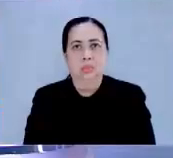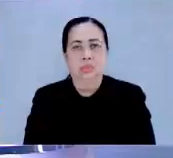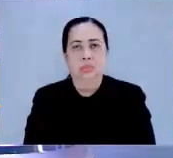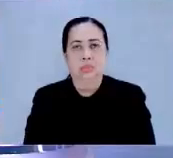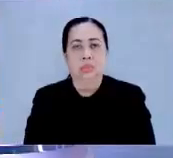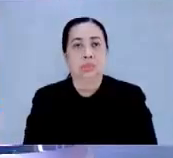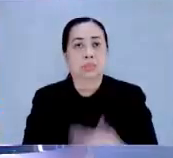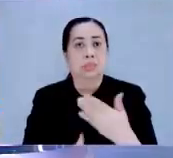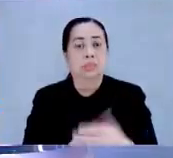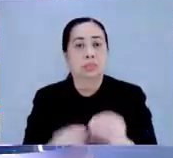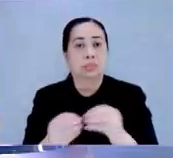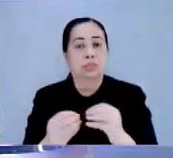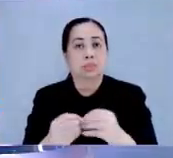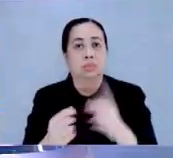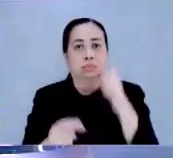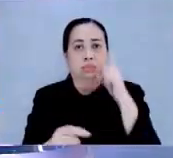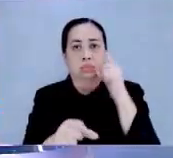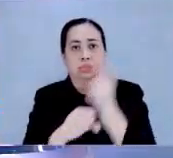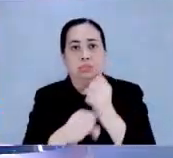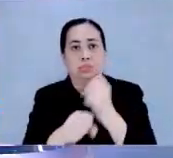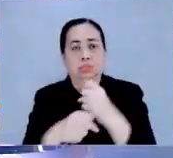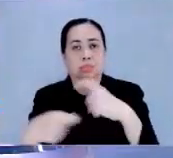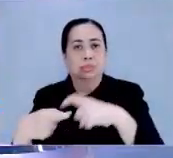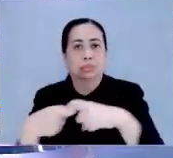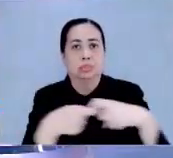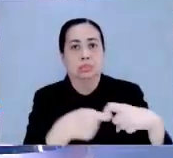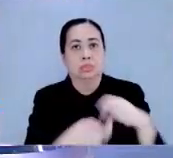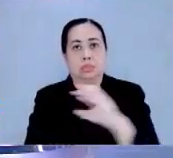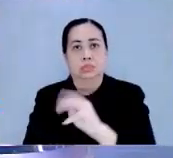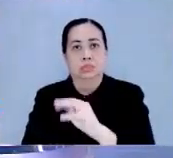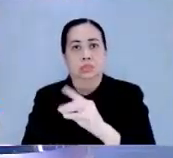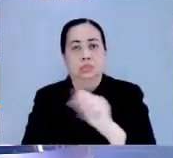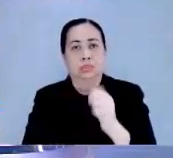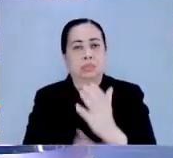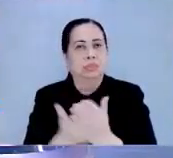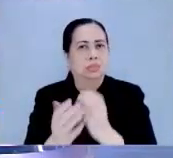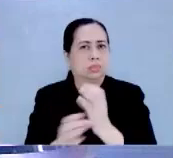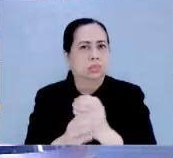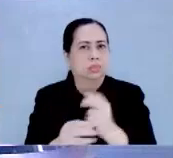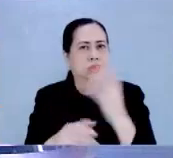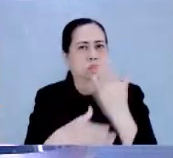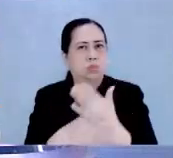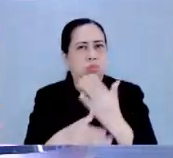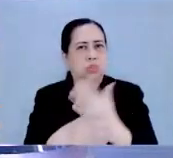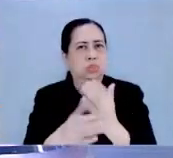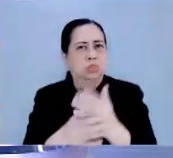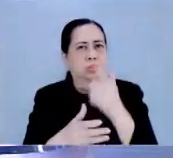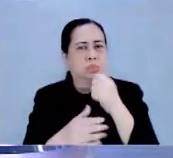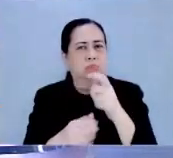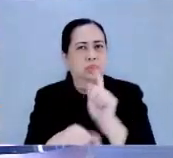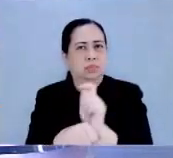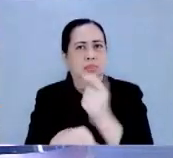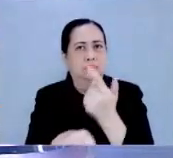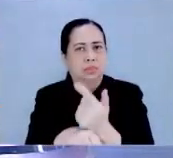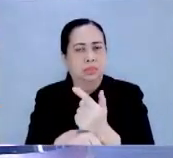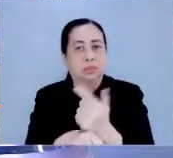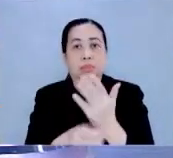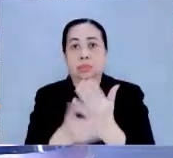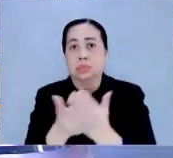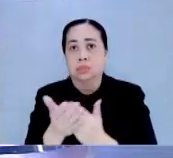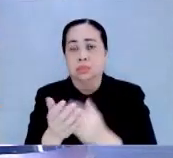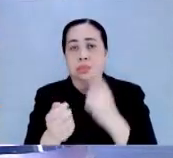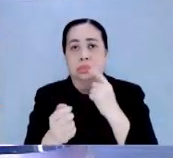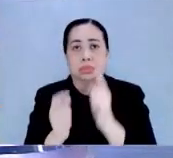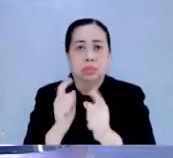Ito naman ang iba pa mga pasaway. Hinatak ng MMDA ang ilang sasakyang nakahambalang sa kalsada sa Taguig. Ang ilang